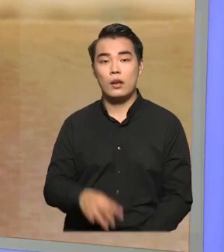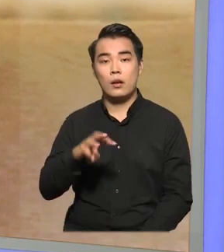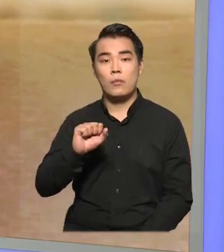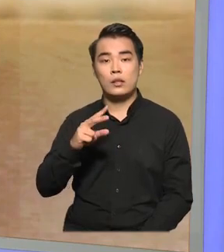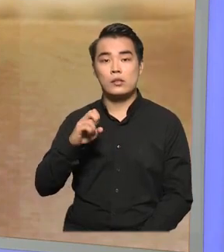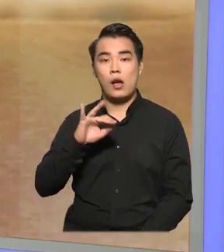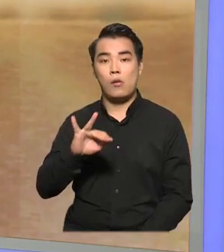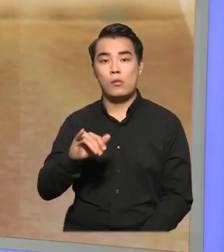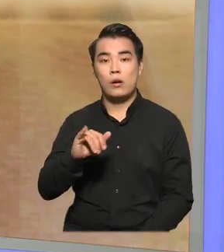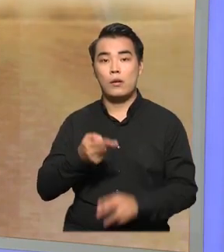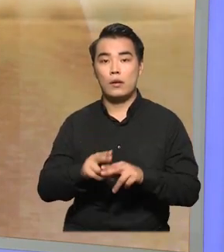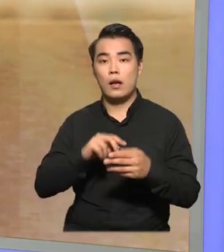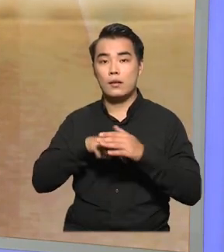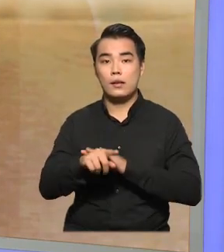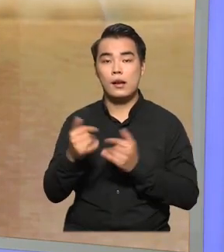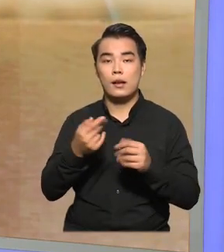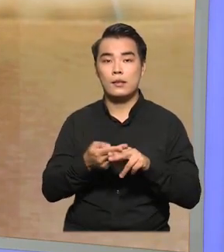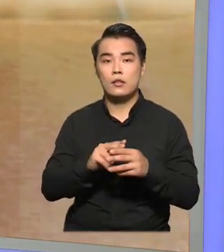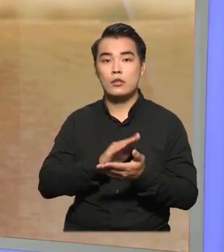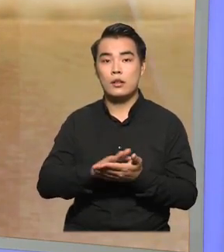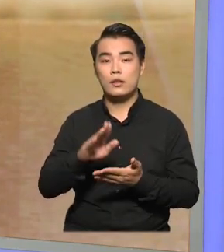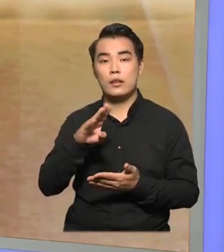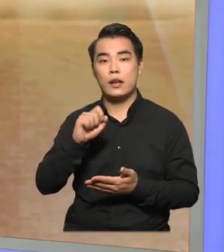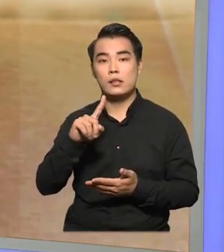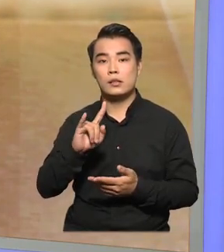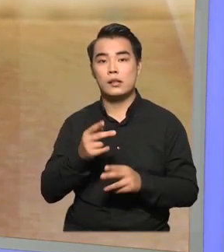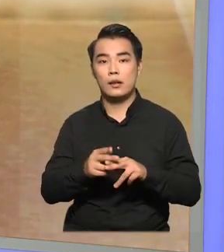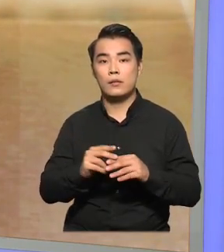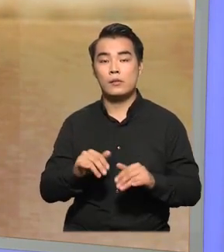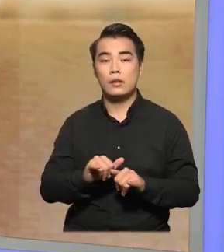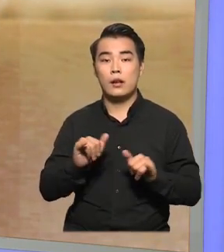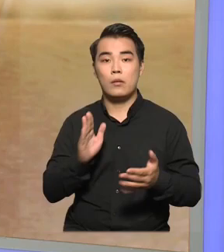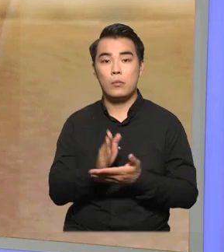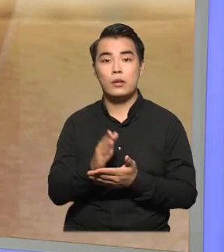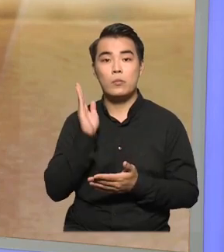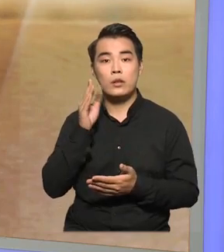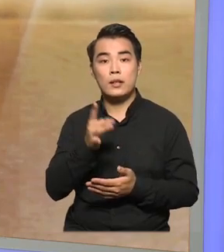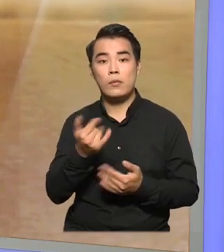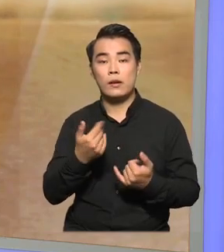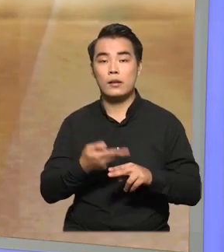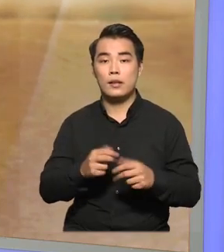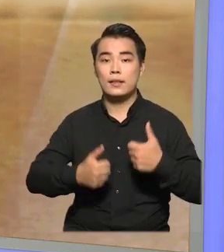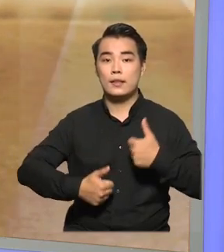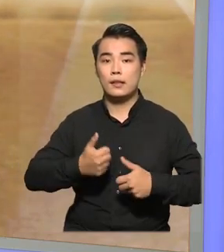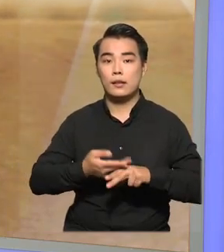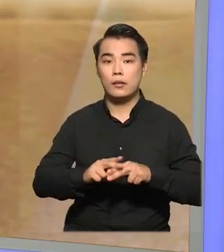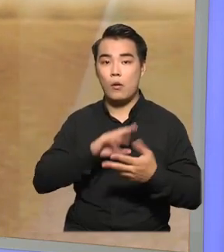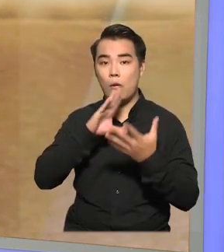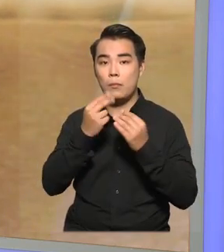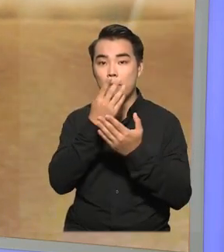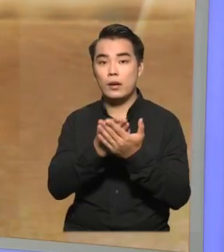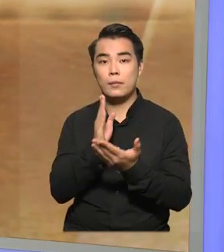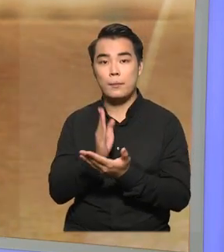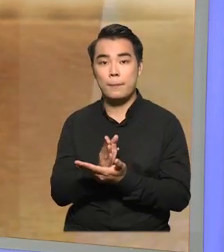Маңғыстау жастарының құмай тазы өсіруге қызығушылығы жоғары. Олардың алды республикалық жарыстарда жүлделі орыннан көрініп те